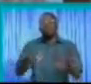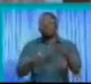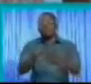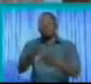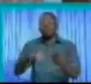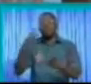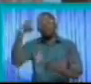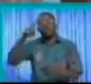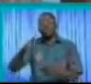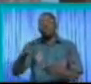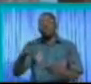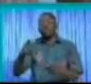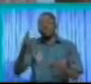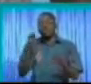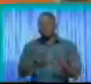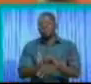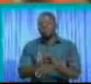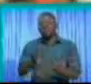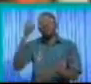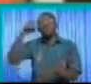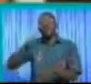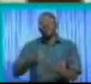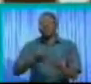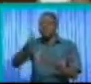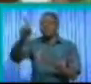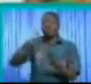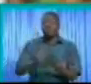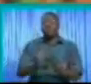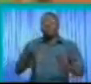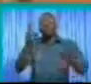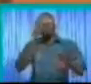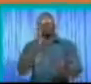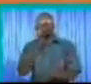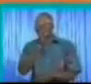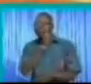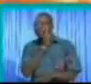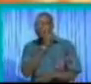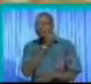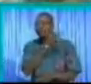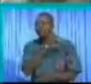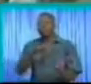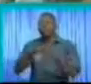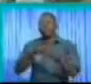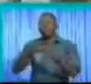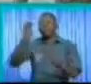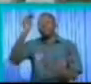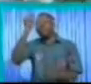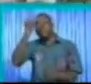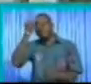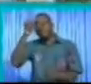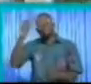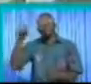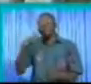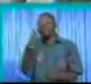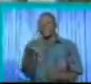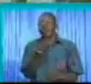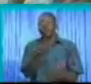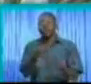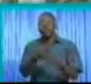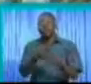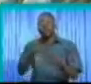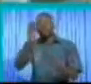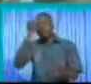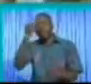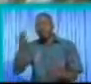et métiers connexes et celui des professionnels du tourisme et de l'hôtellerie. C'est le premier ministre Bignon Luc Adolphe Thiaw qui a procédé